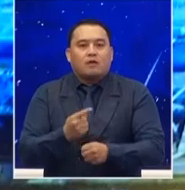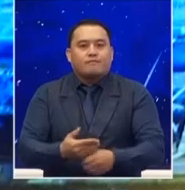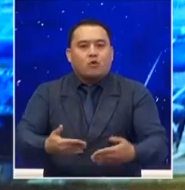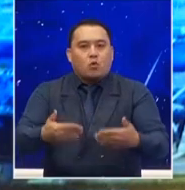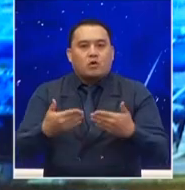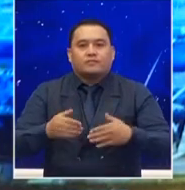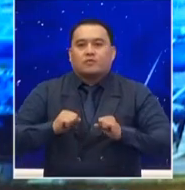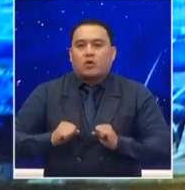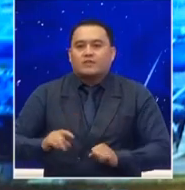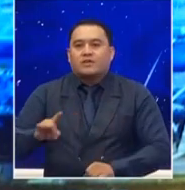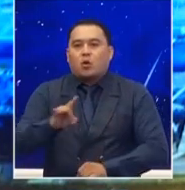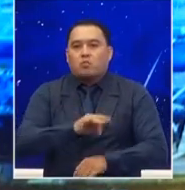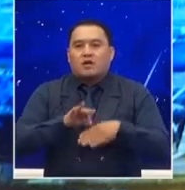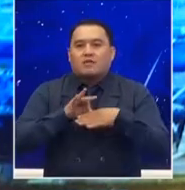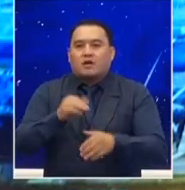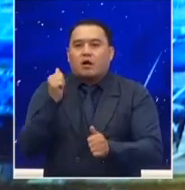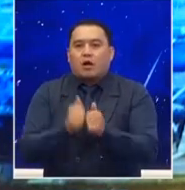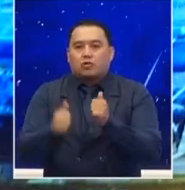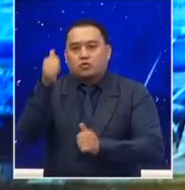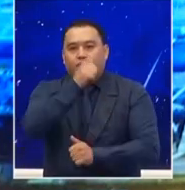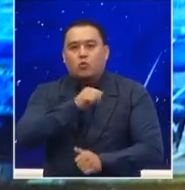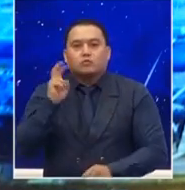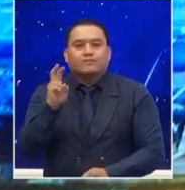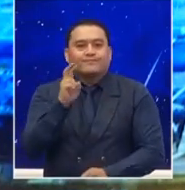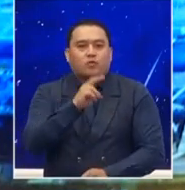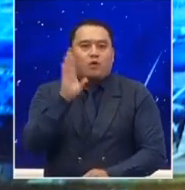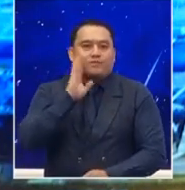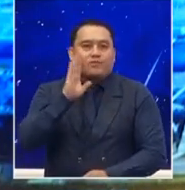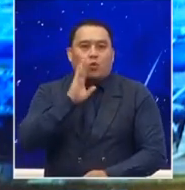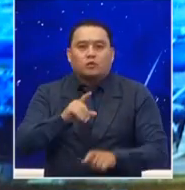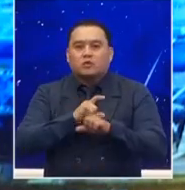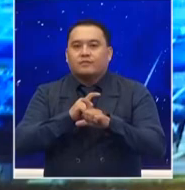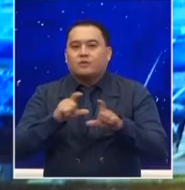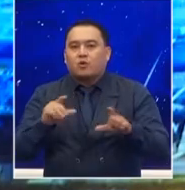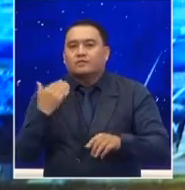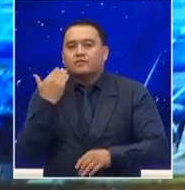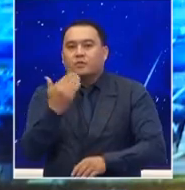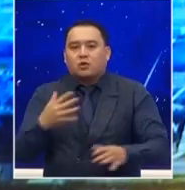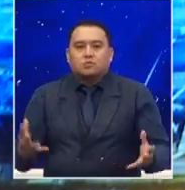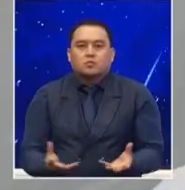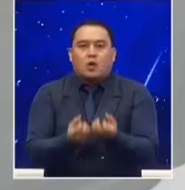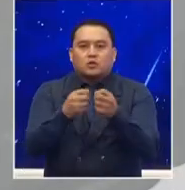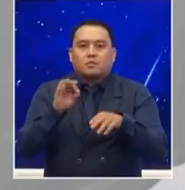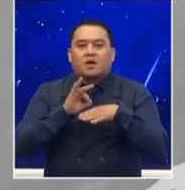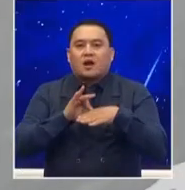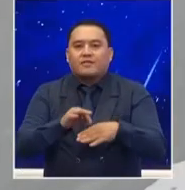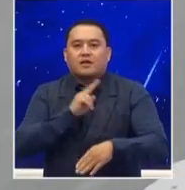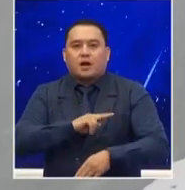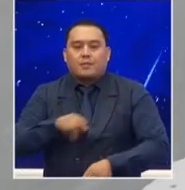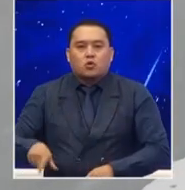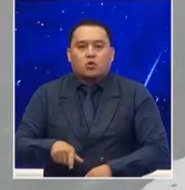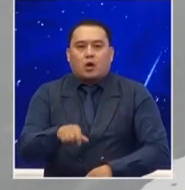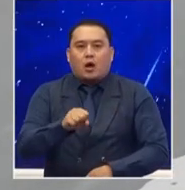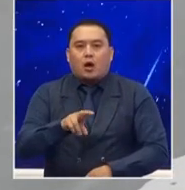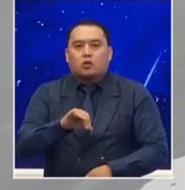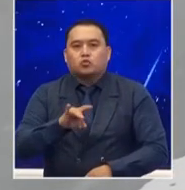летальных исходов в регионе ведется ежегодное патрулирование водных объектов. В эти выходные спасатели провели рейд на реках и